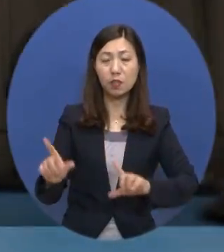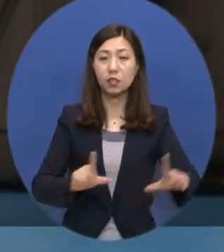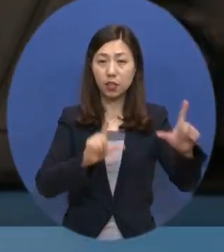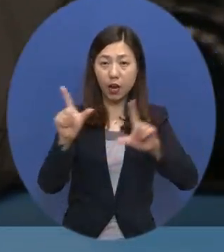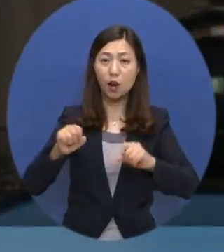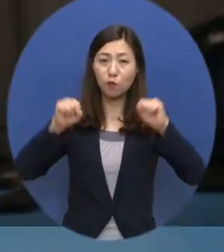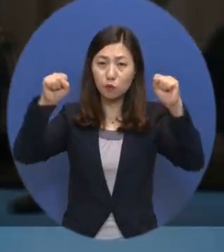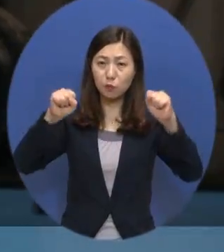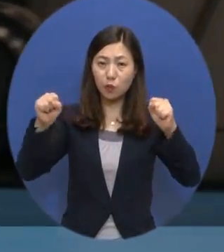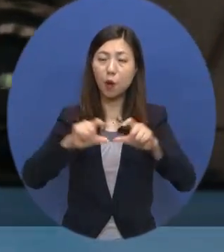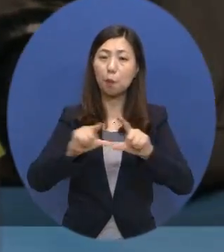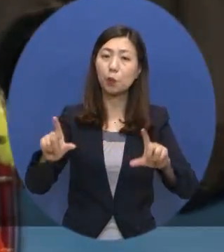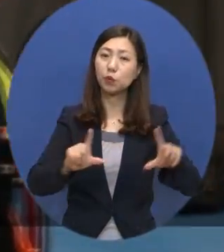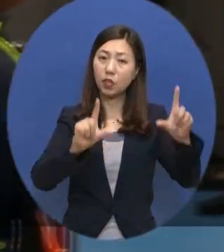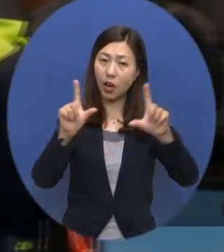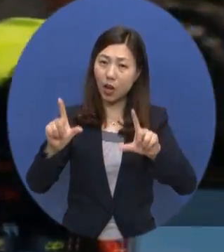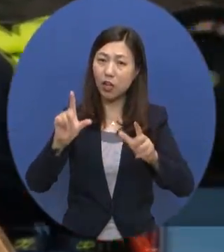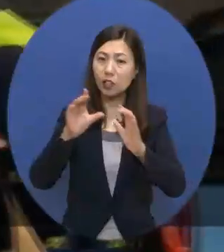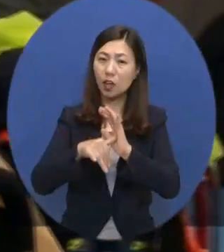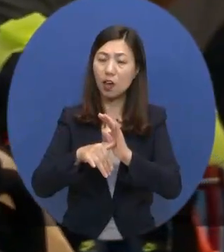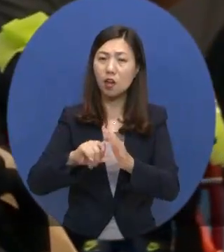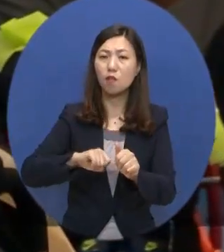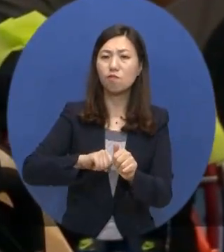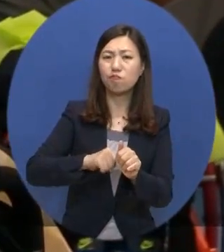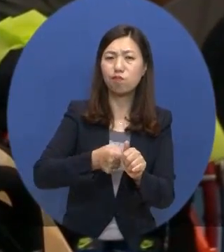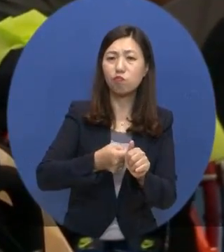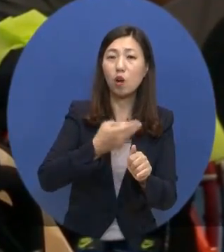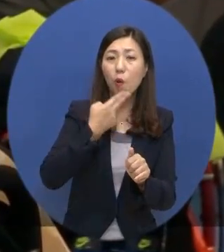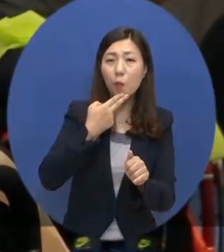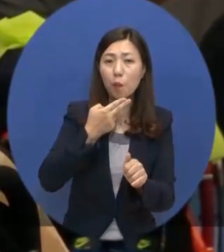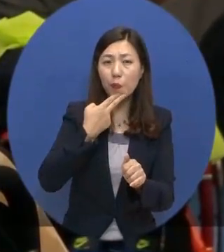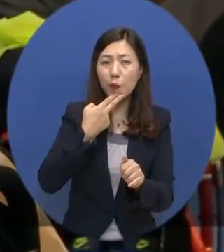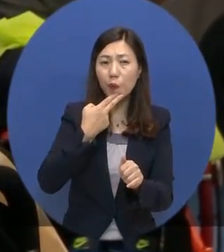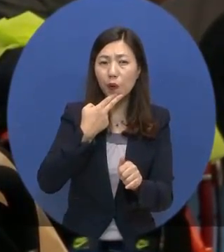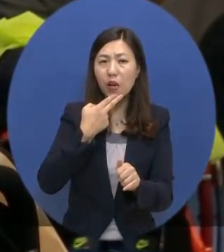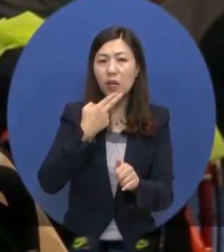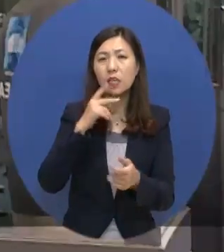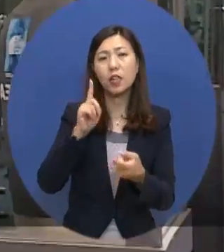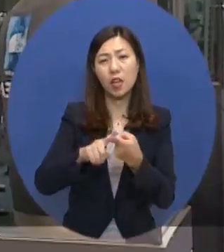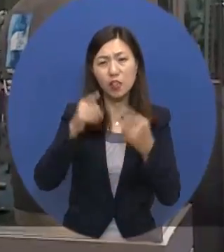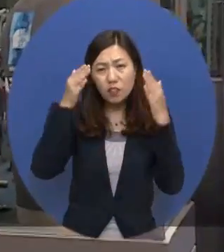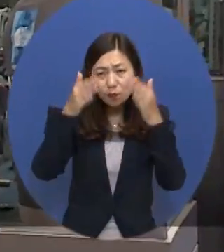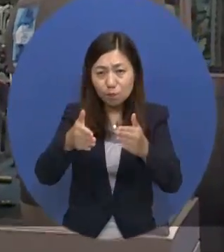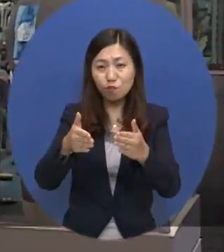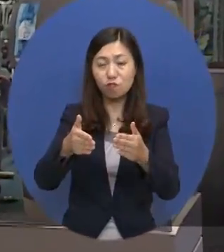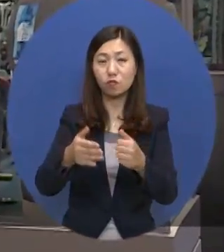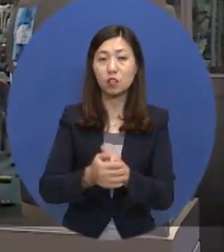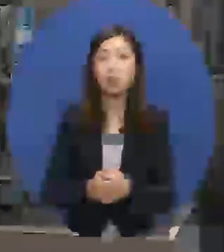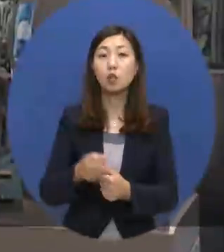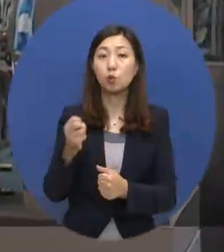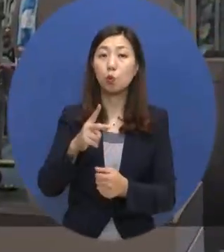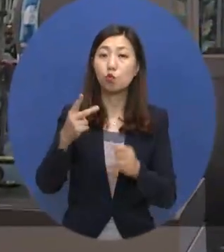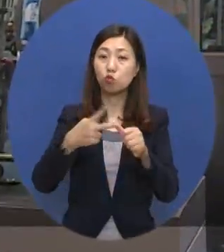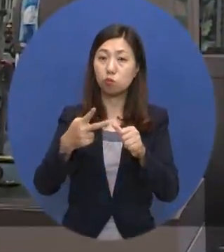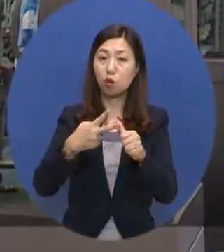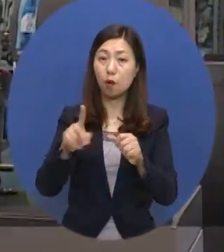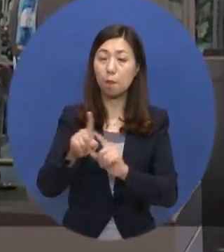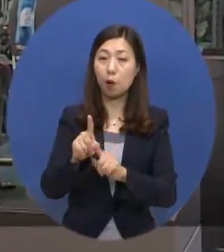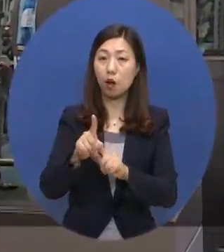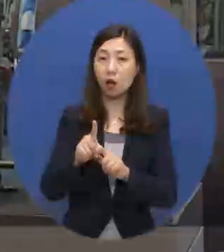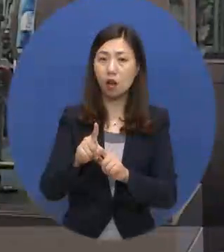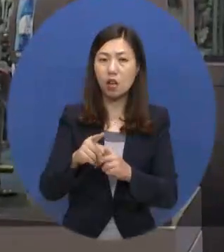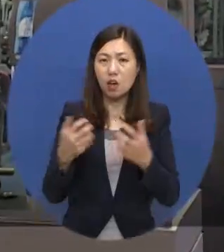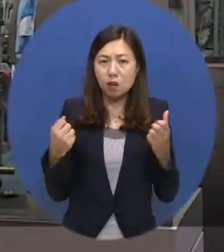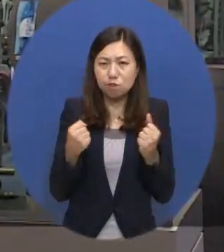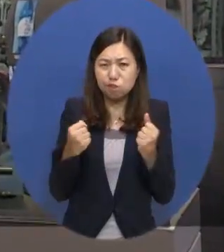동작이며 일상생활 하는데 전혀 무리 없이 그런 부분에 집중을 하고, 그 다음에 이제 두 번째는 선수분들이 이제 빙상에